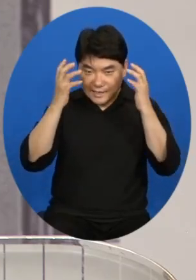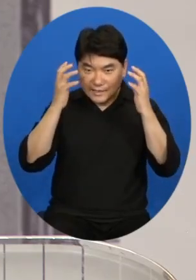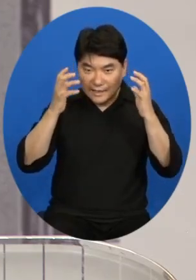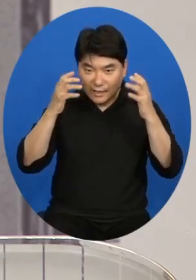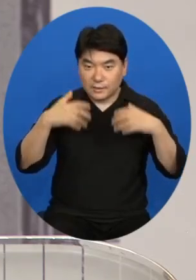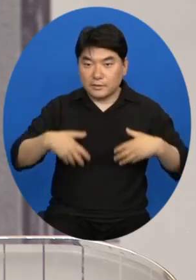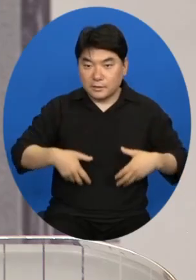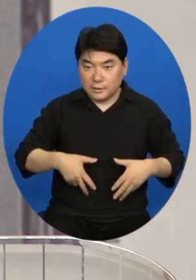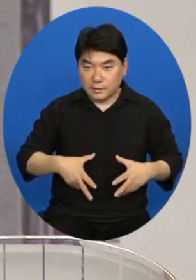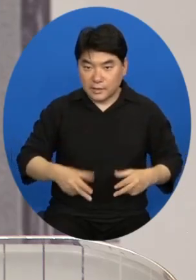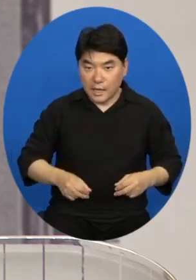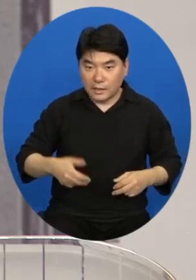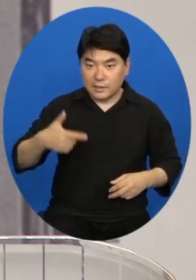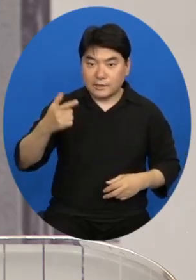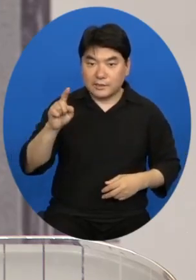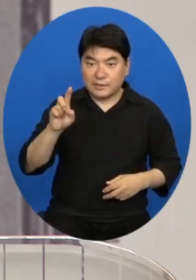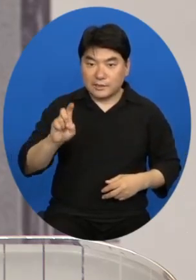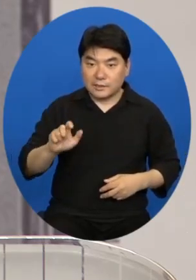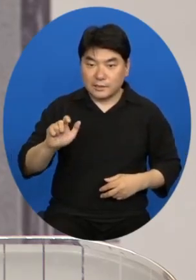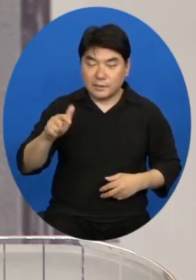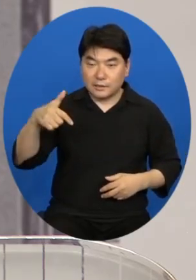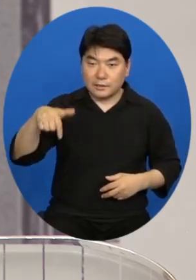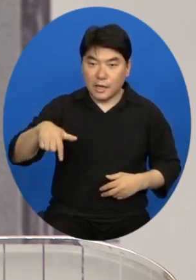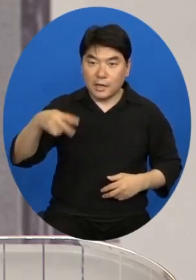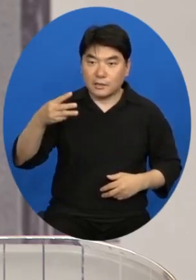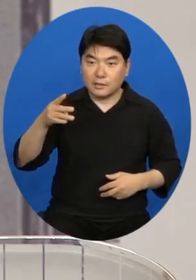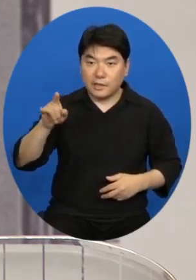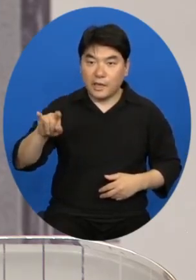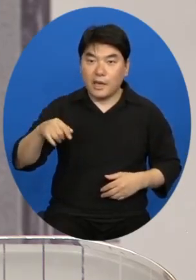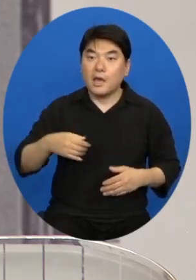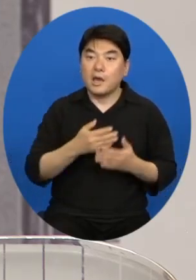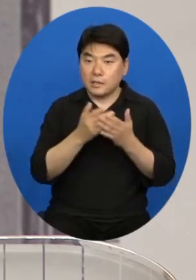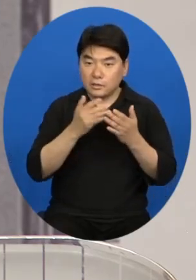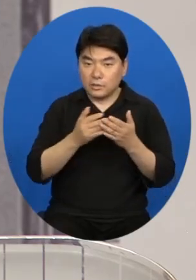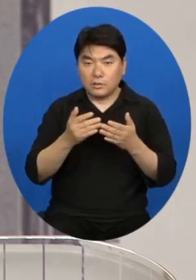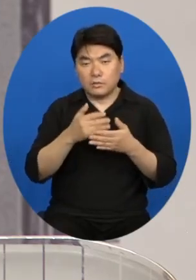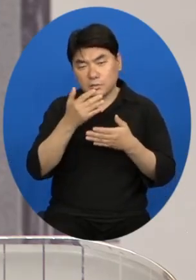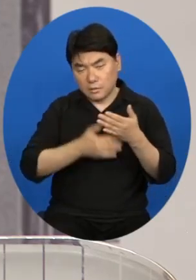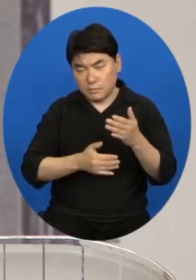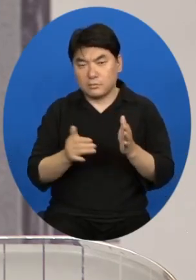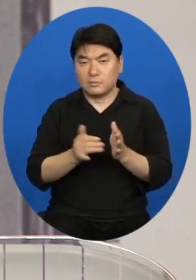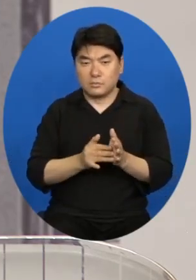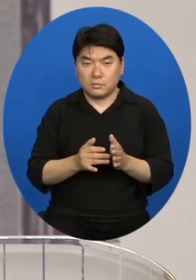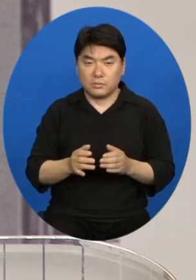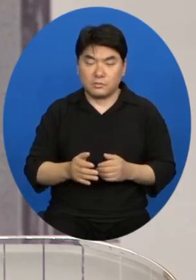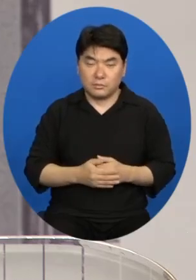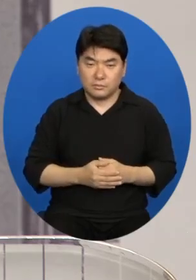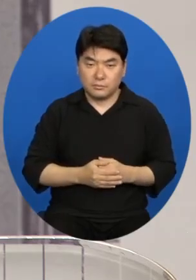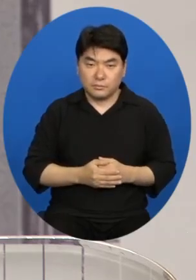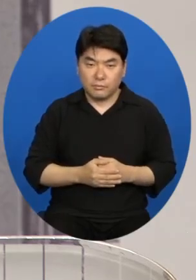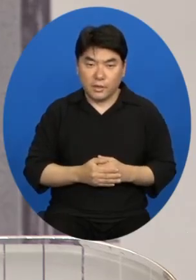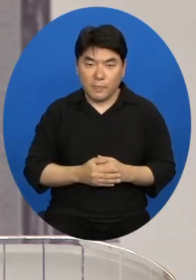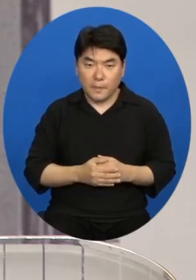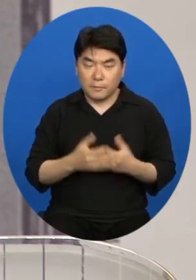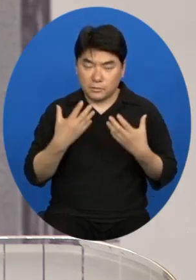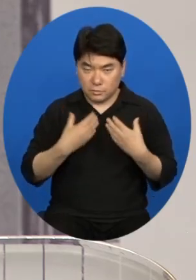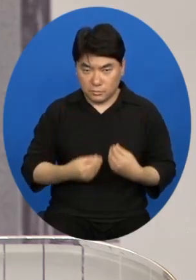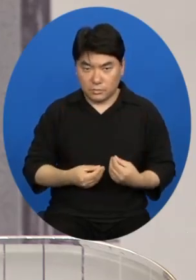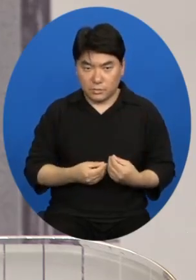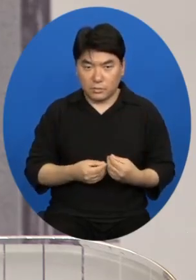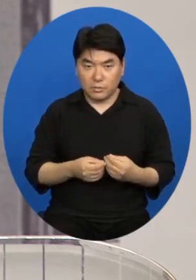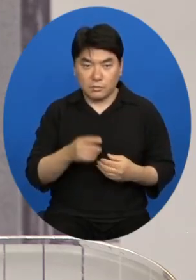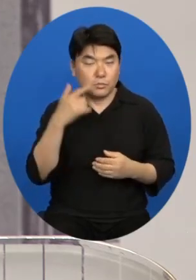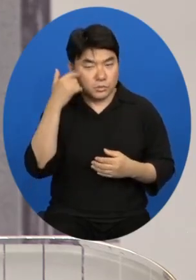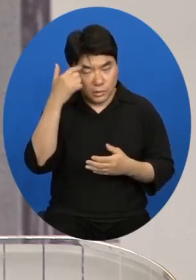남아있다고 자궁이 다 상해버린 거예요. 아, 그 얘기를 들으면서 얼마나 낙심이 되셨는지 이분이 저에게 그 얘기를 하시는